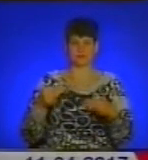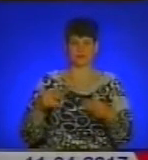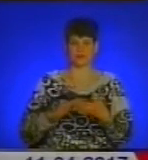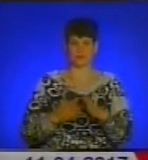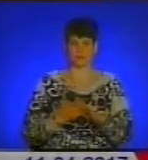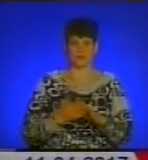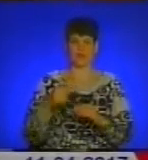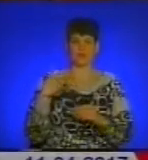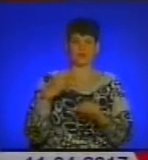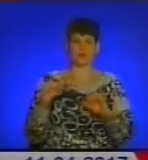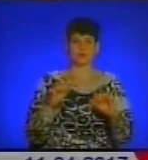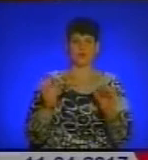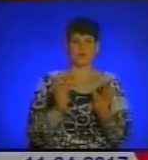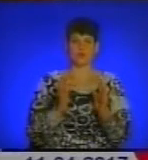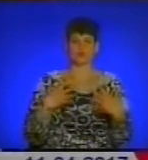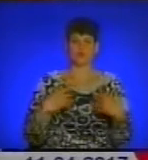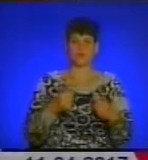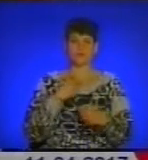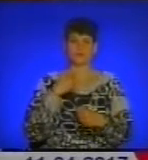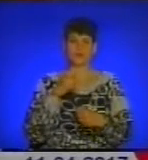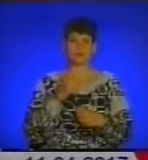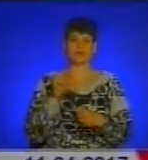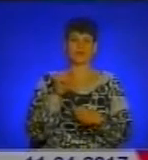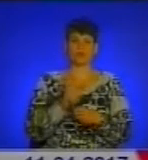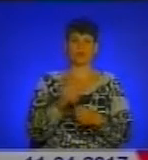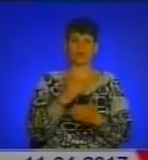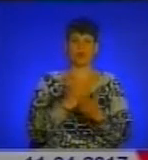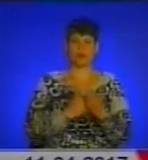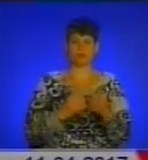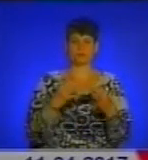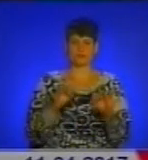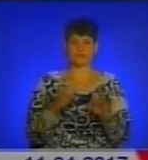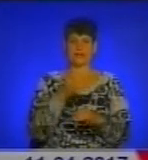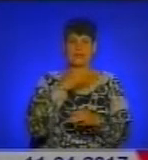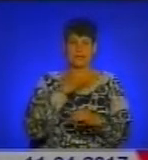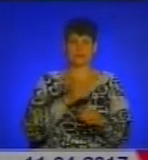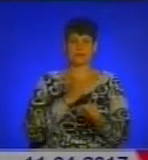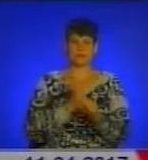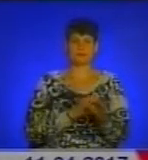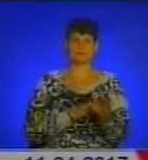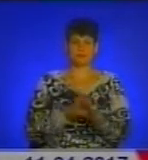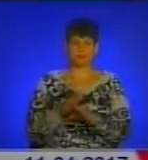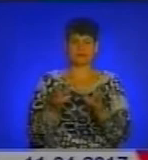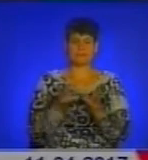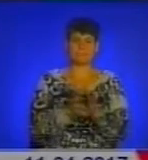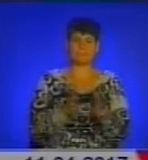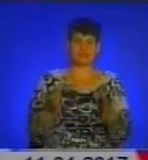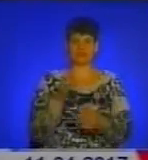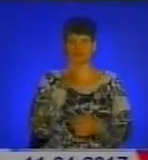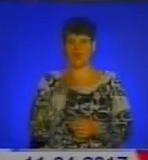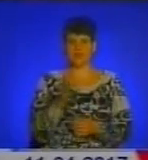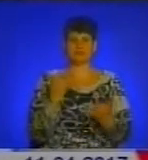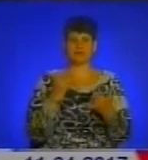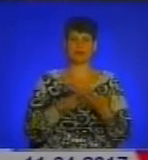часом в обласному управлінні охорони здоров'я запевняють, що для того, аби програма «Доступні ліки» запрацювала повноцінно, потрібно більше часу.